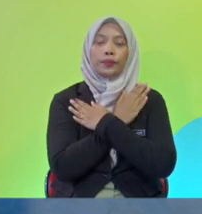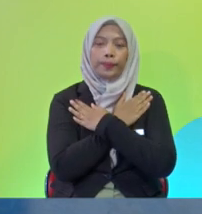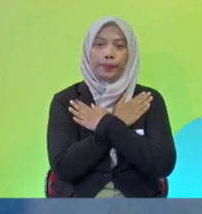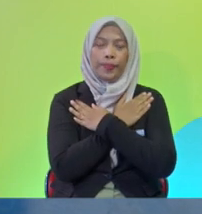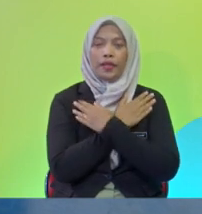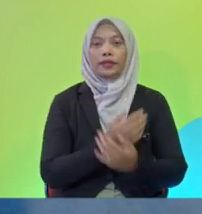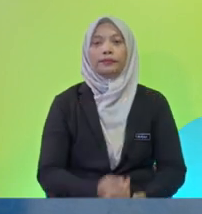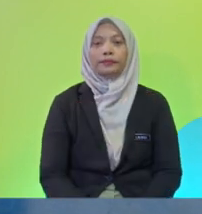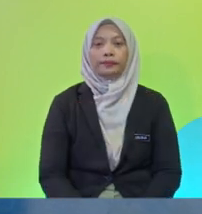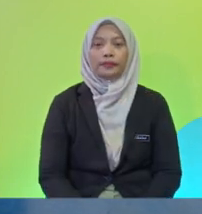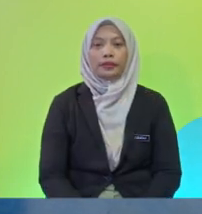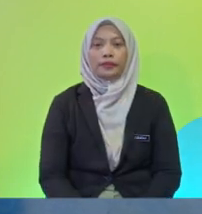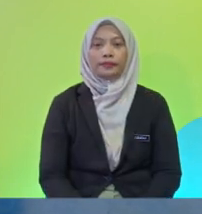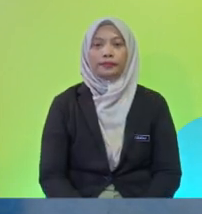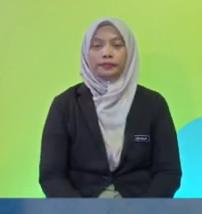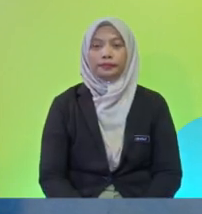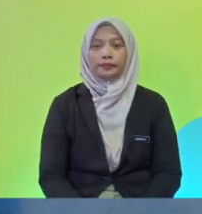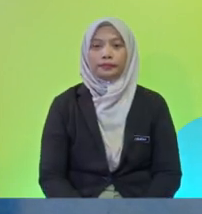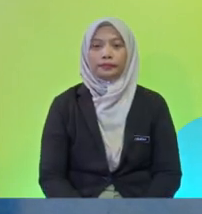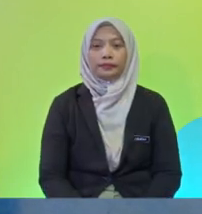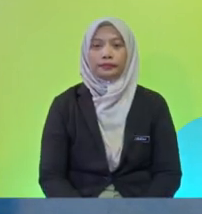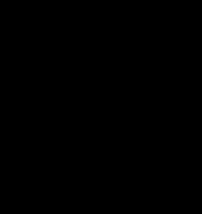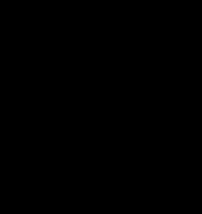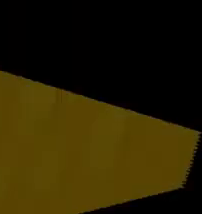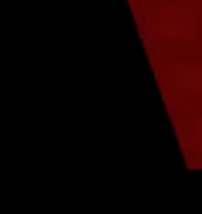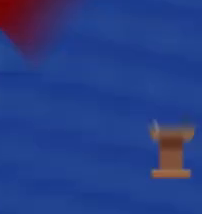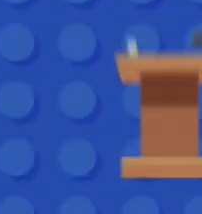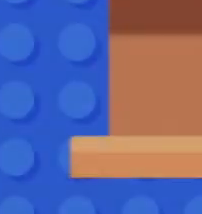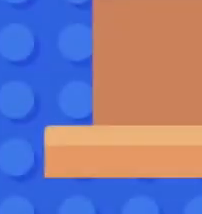kita lawan sama-sama, okey? Tunggu selepas ini.